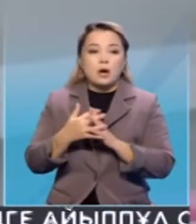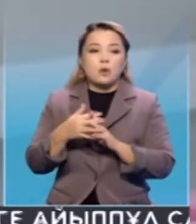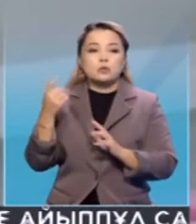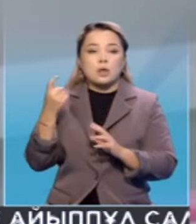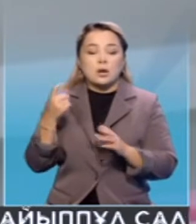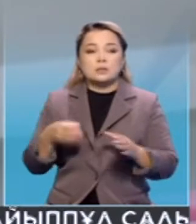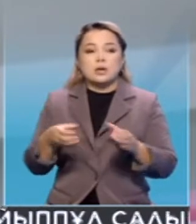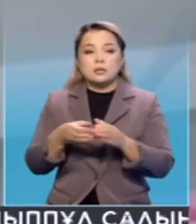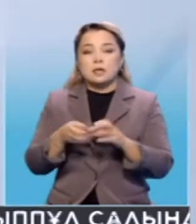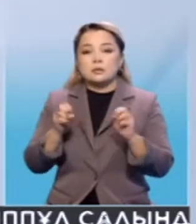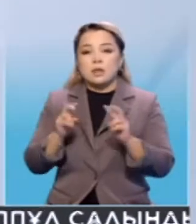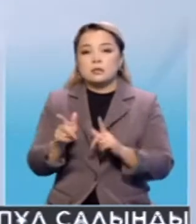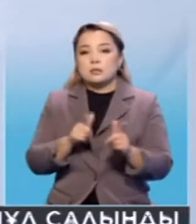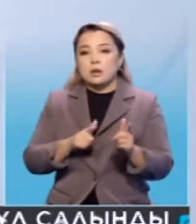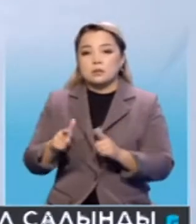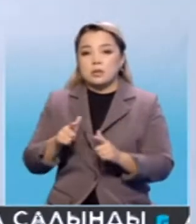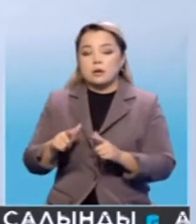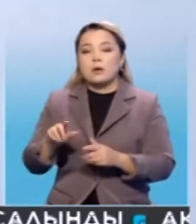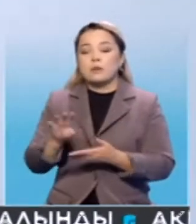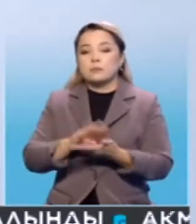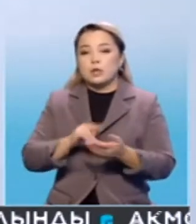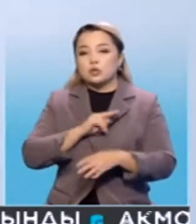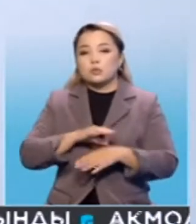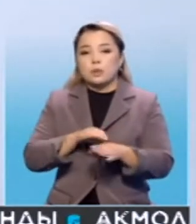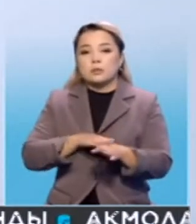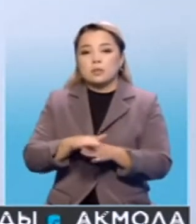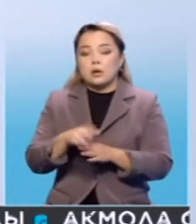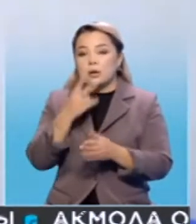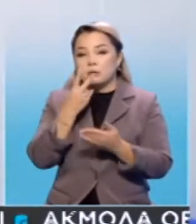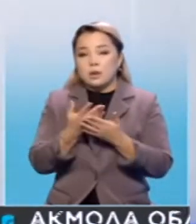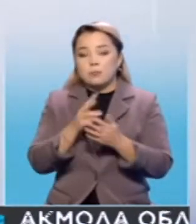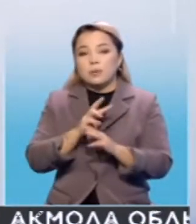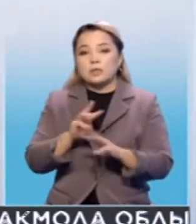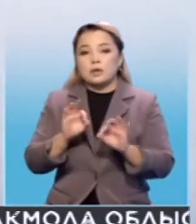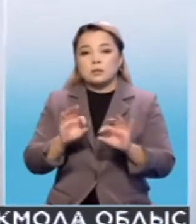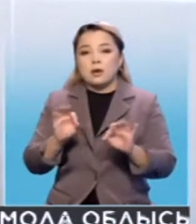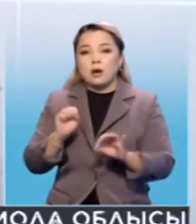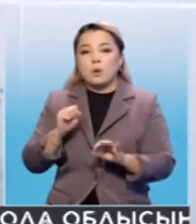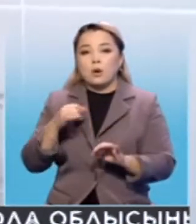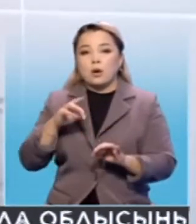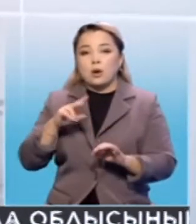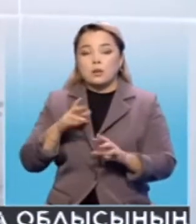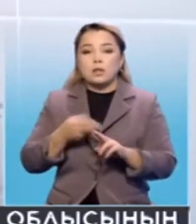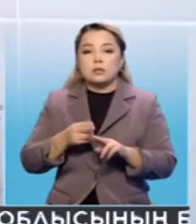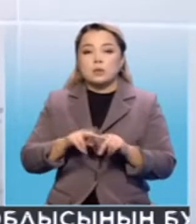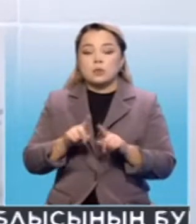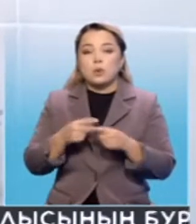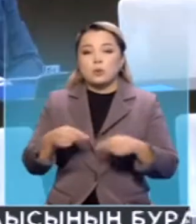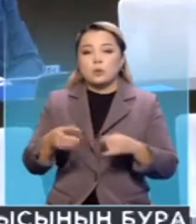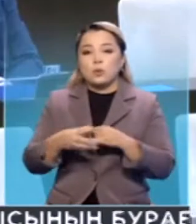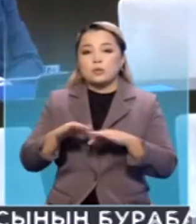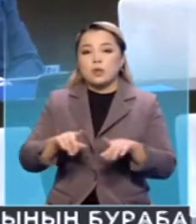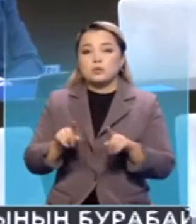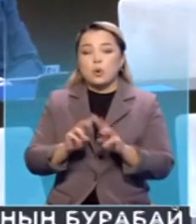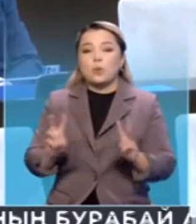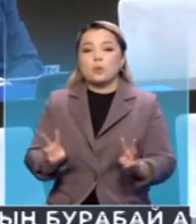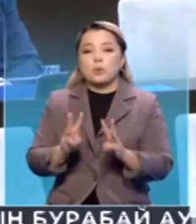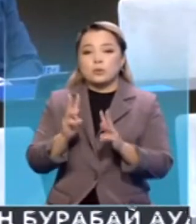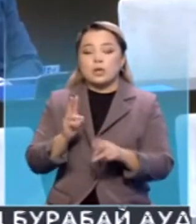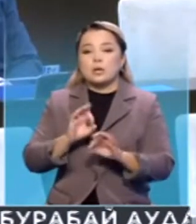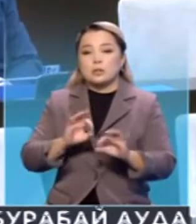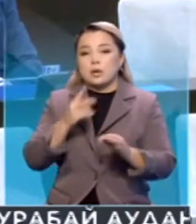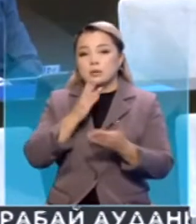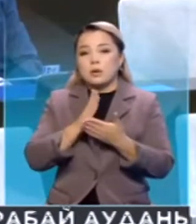шаруашылығы саласының мамандарын даярлау әдісі қайта қаралады деген министр Әулиекөлде және өзге өңірлерде болған өртке де